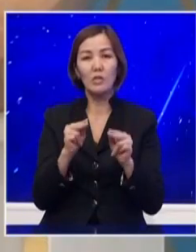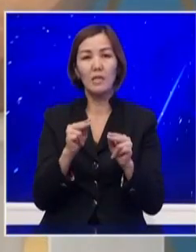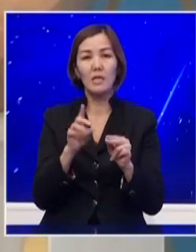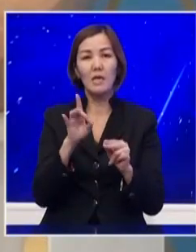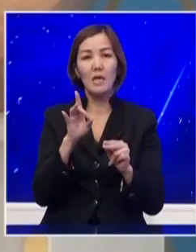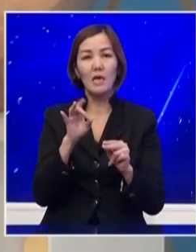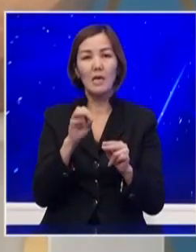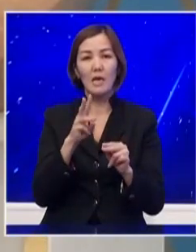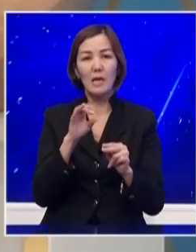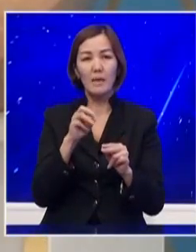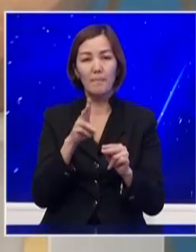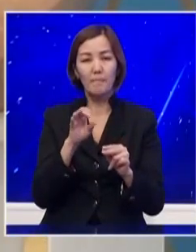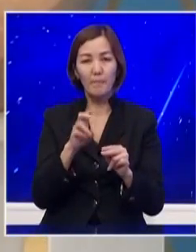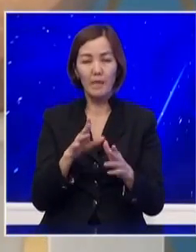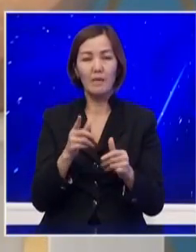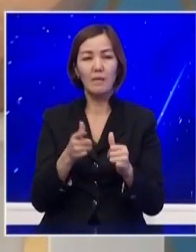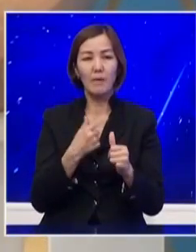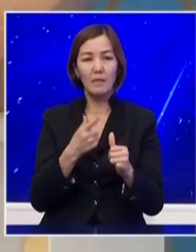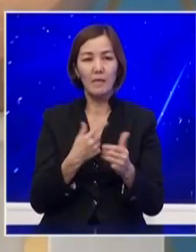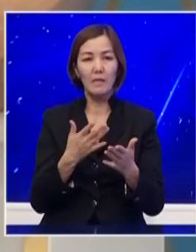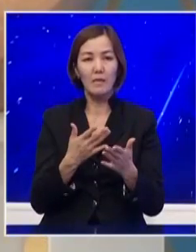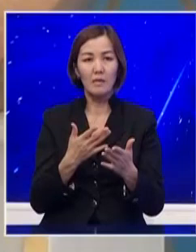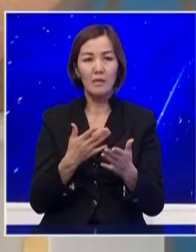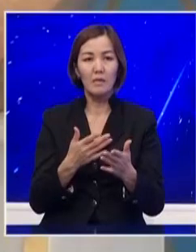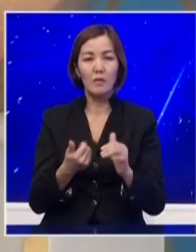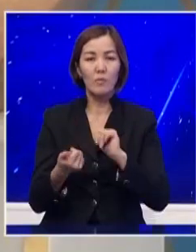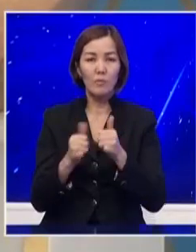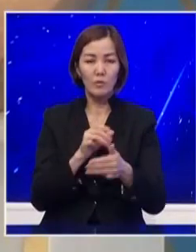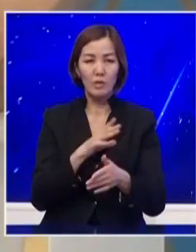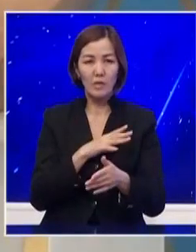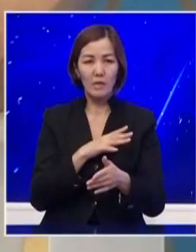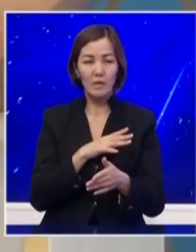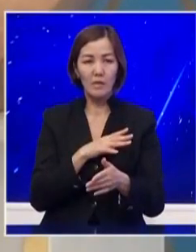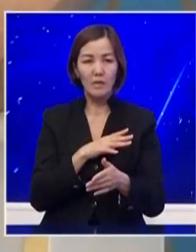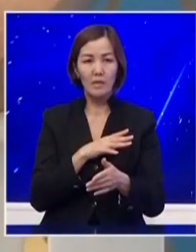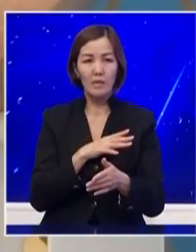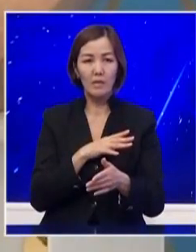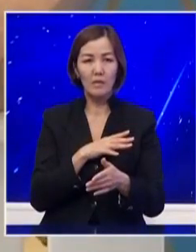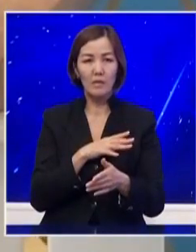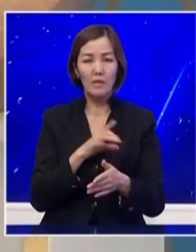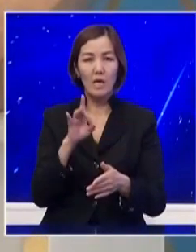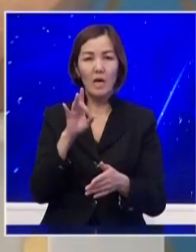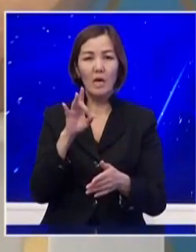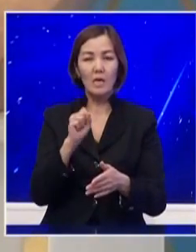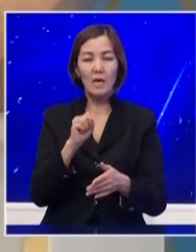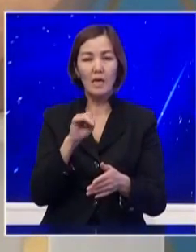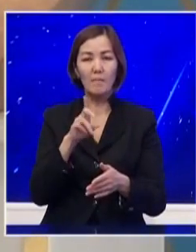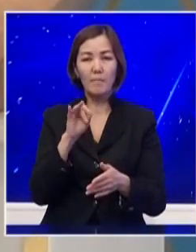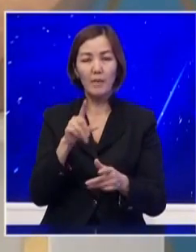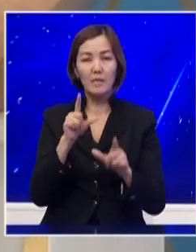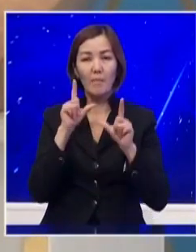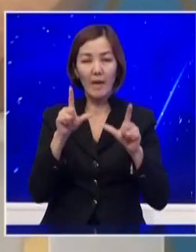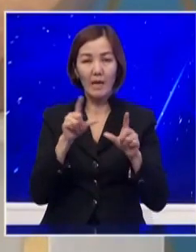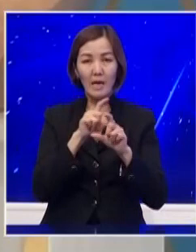болған. Сол Рахымбек дегенді тура айтпау үшін Райымбек деп өзгерткен. Райымбек, Райымбек деп айғайлағанда бүткіл мұсылман